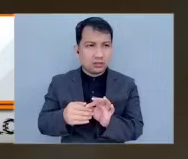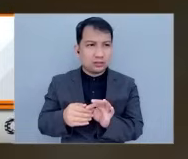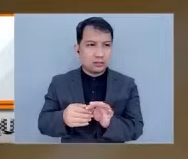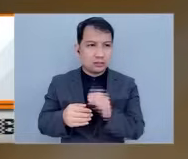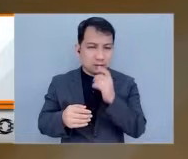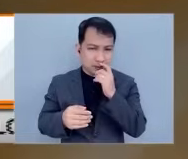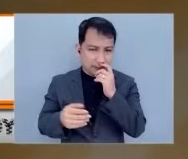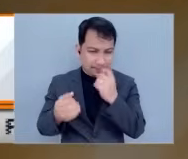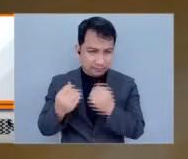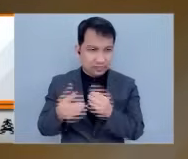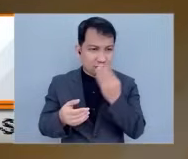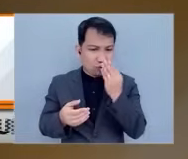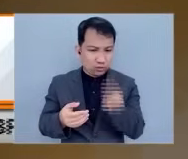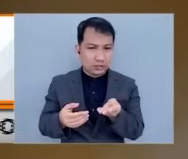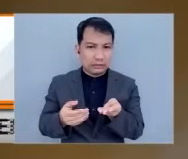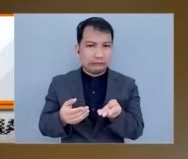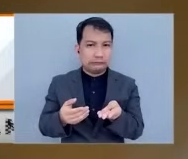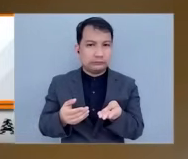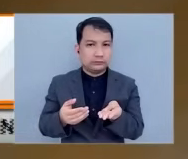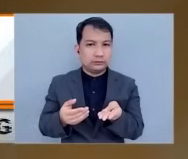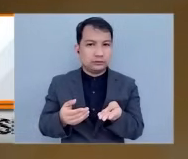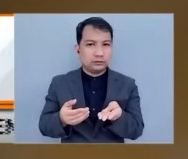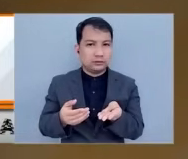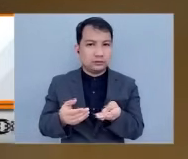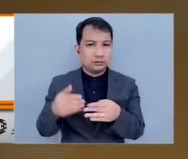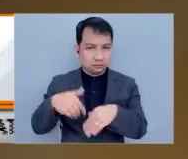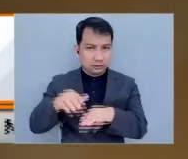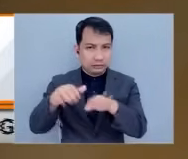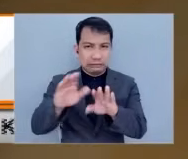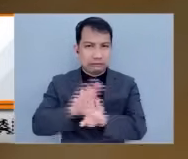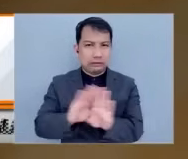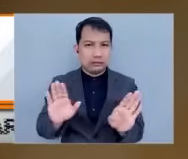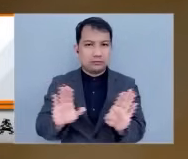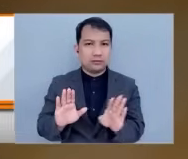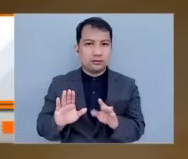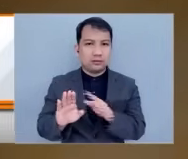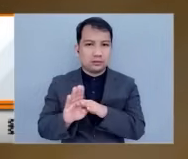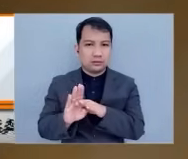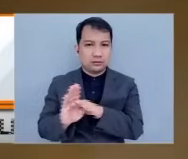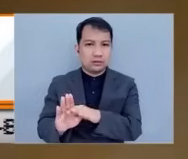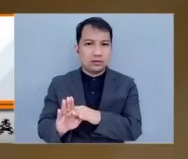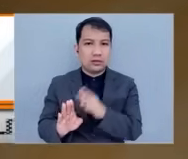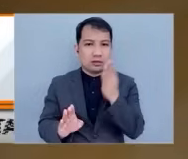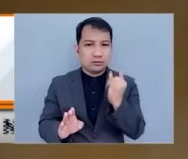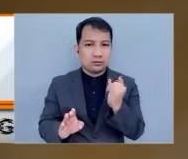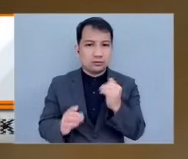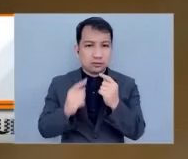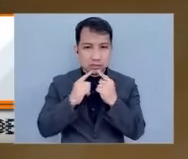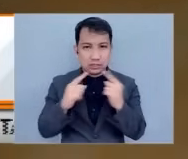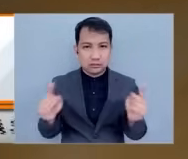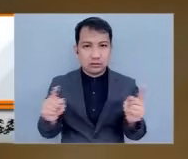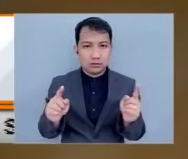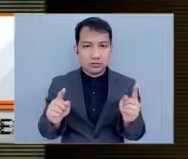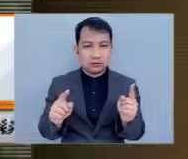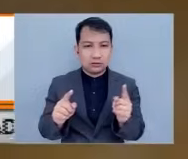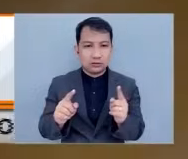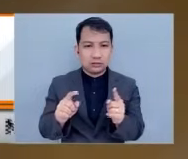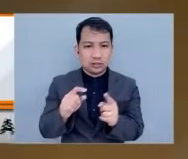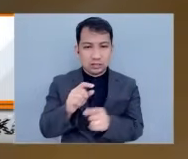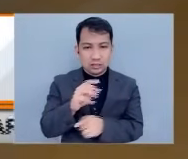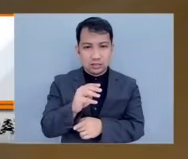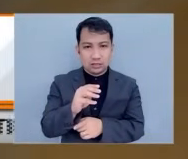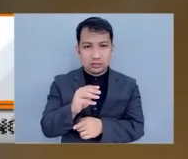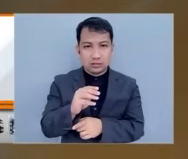marami. Hindi raw tinataboy ng mga residente ang mga pating, lalo't idiniklara bilang isang marine sanctuary ang lugar.